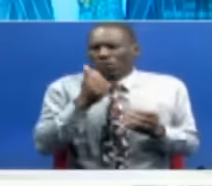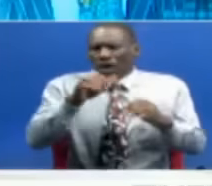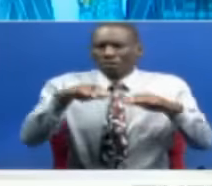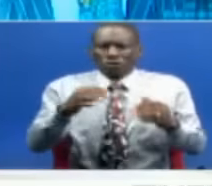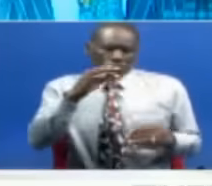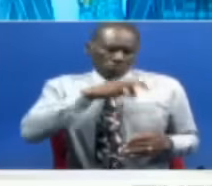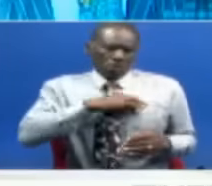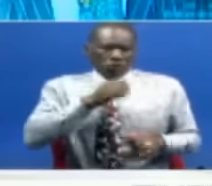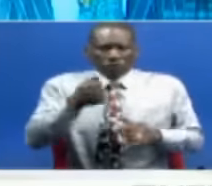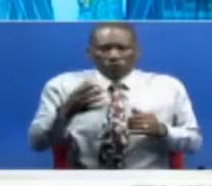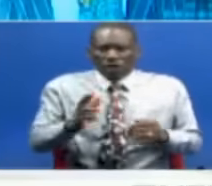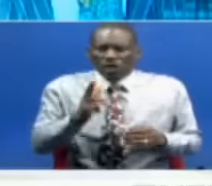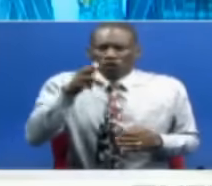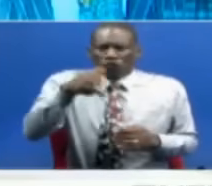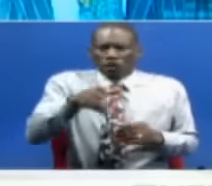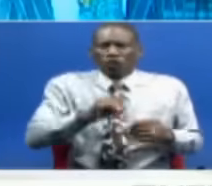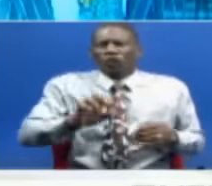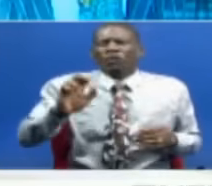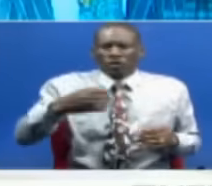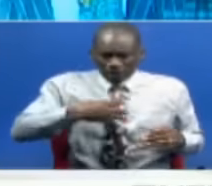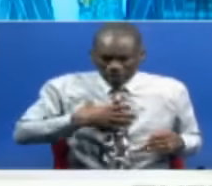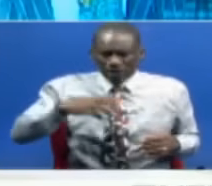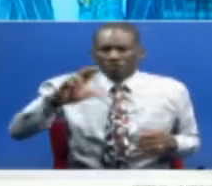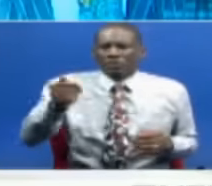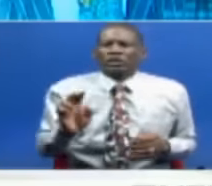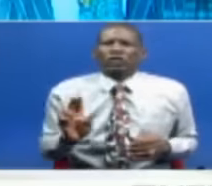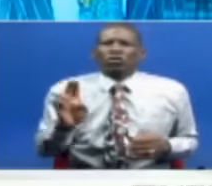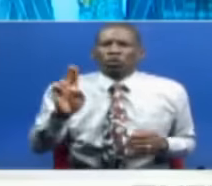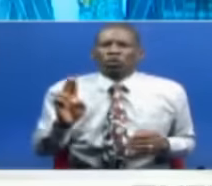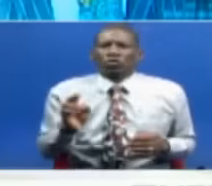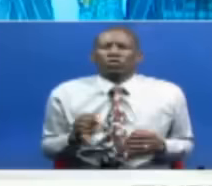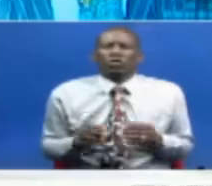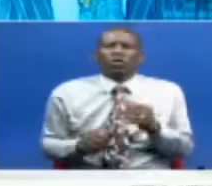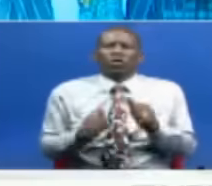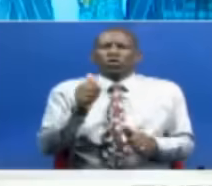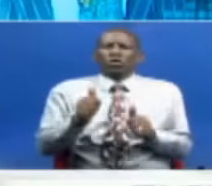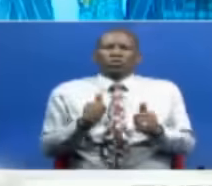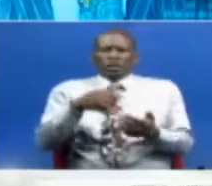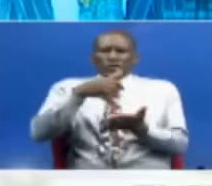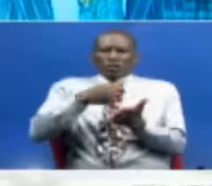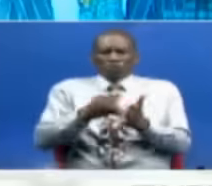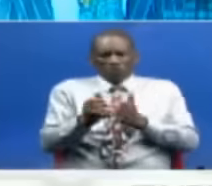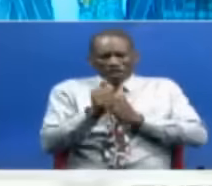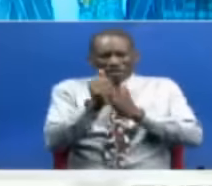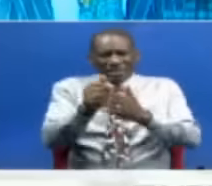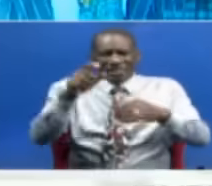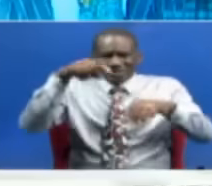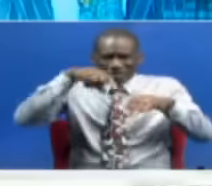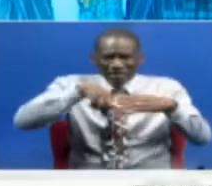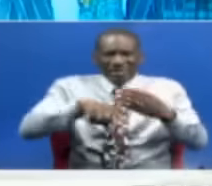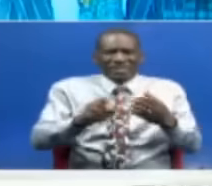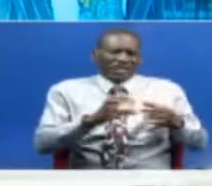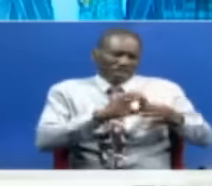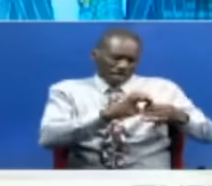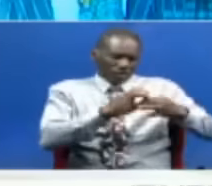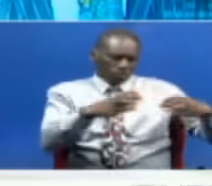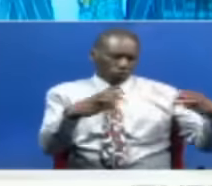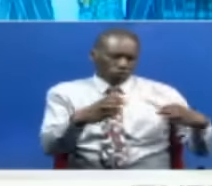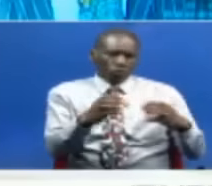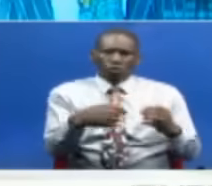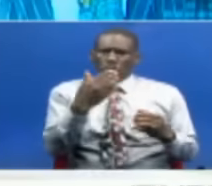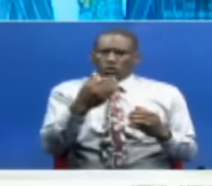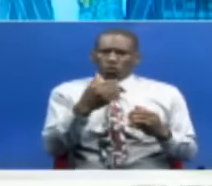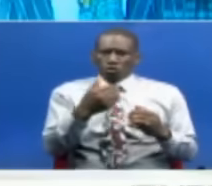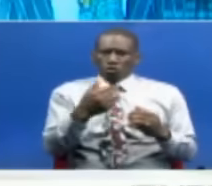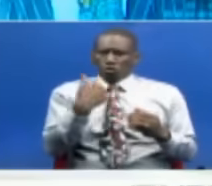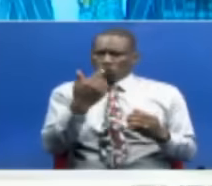katika serikali ya Rais Mstaafu Uhuru Kenyatta, iliyohusisha viongozi ndani ya muungano wa Azimio waliopona kutokana